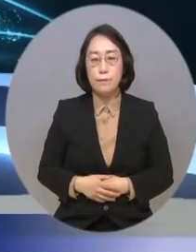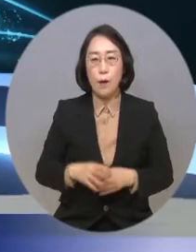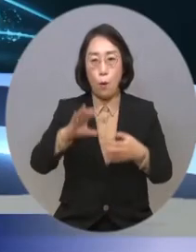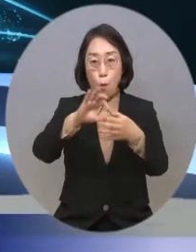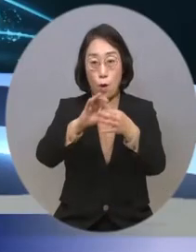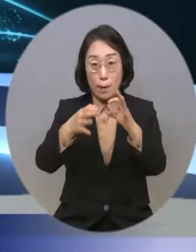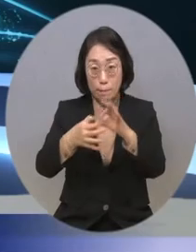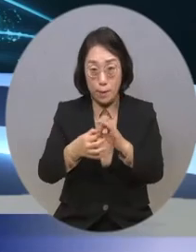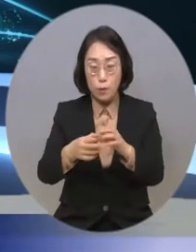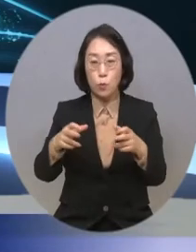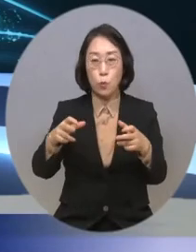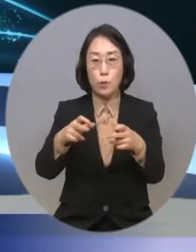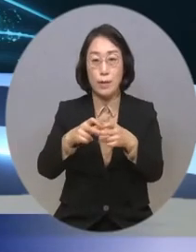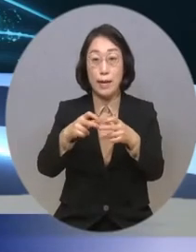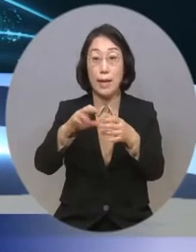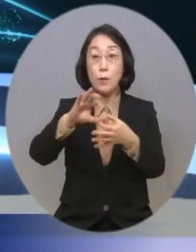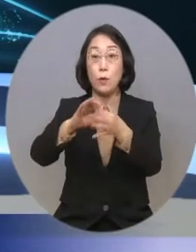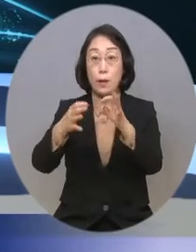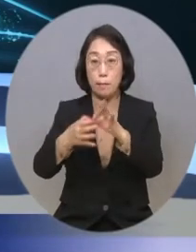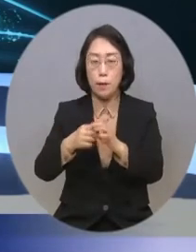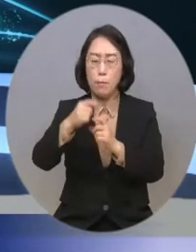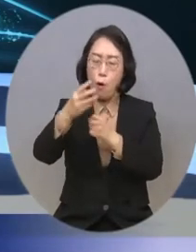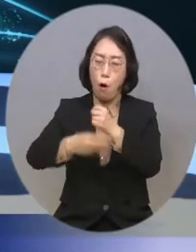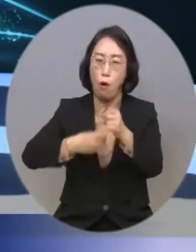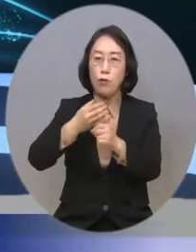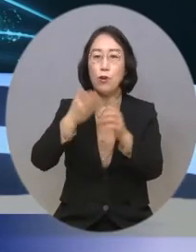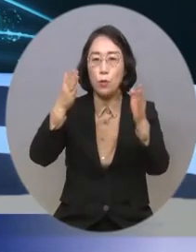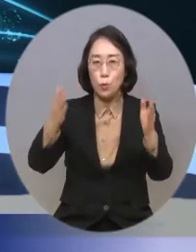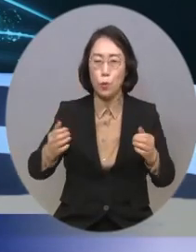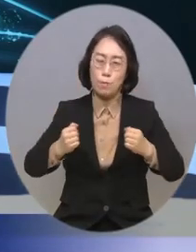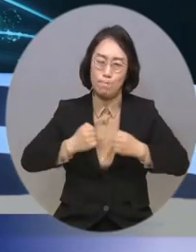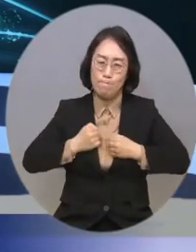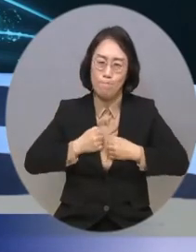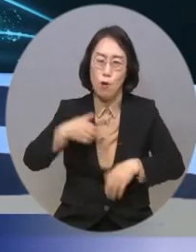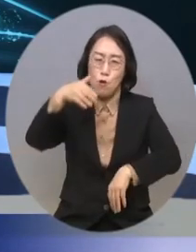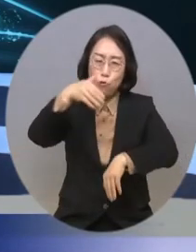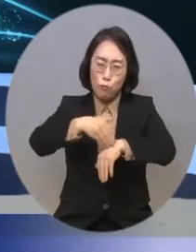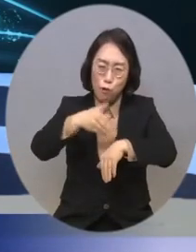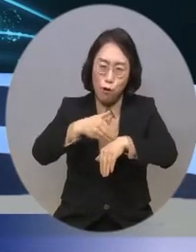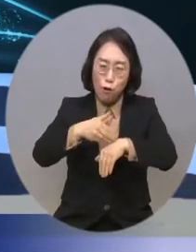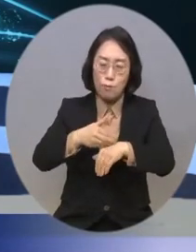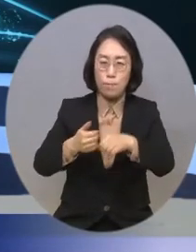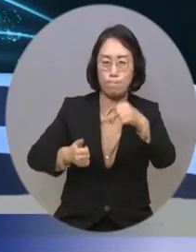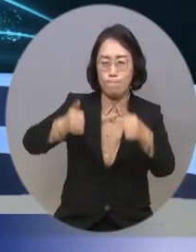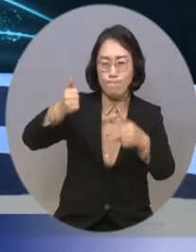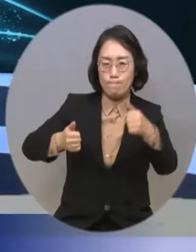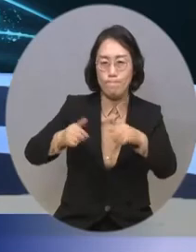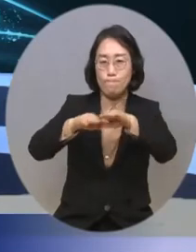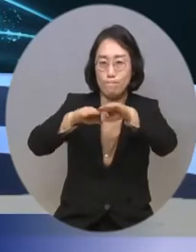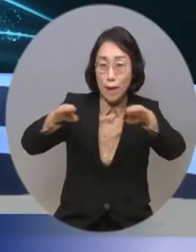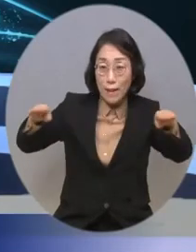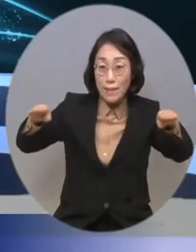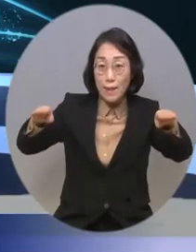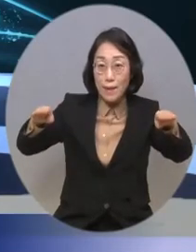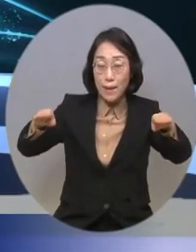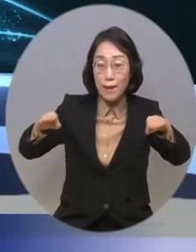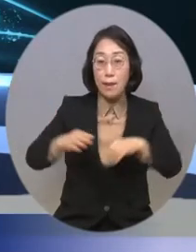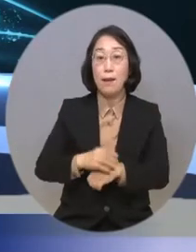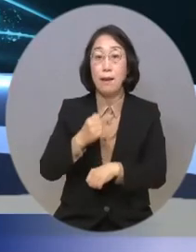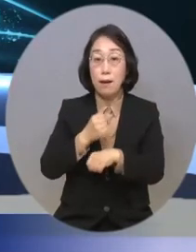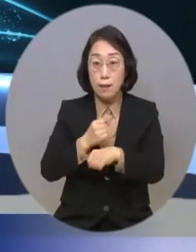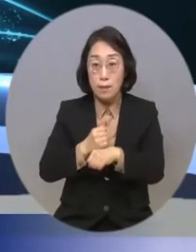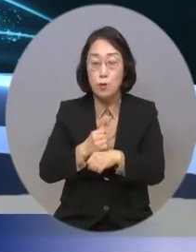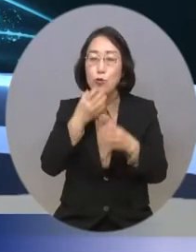올림픽과 패럴림픽은 수년간 땀 흘려 노력한 선수들이 정정당당히 실력을 겨루고 전 세계가 함께하는